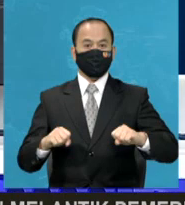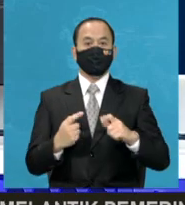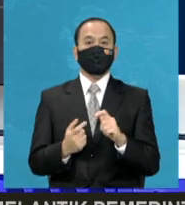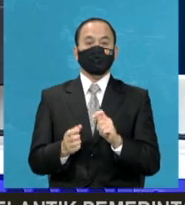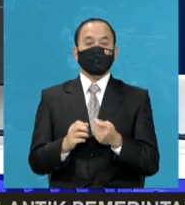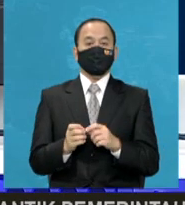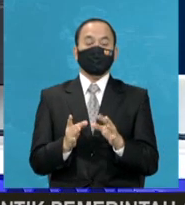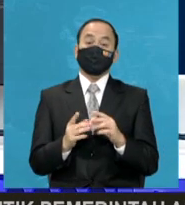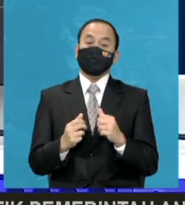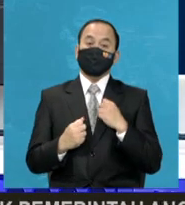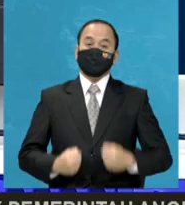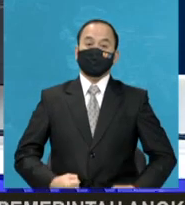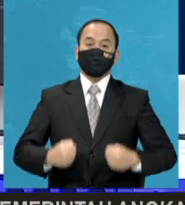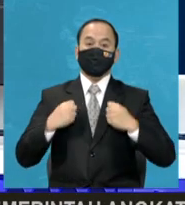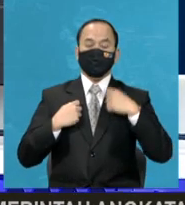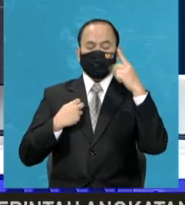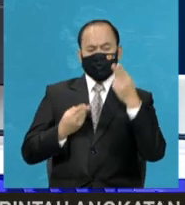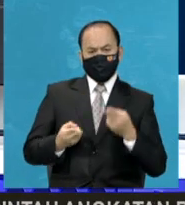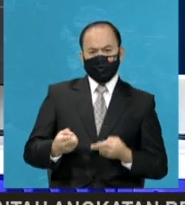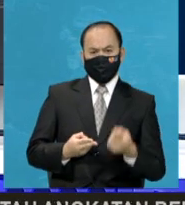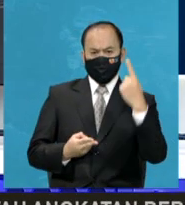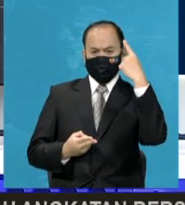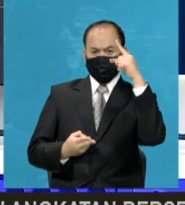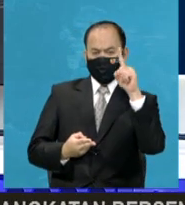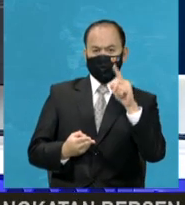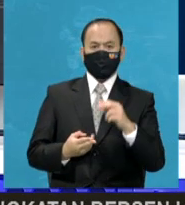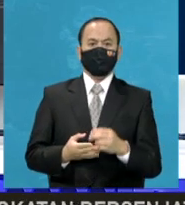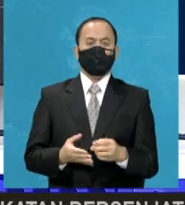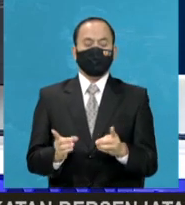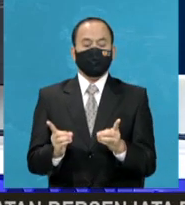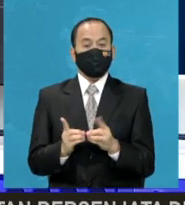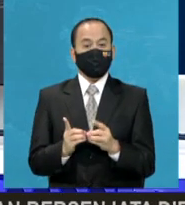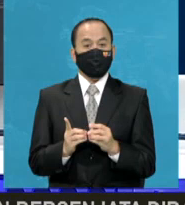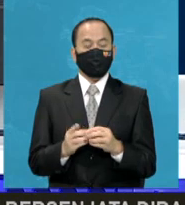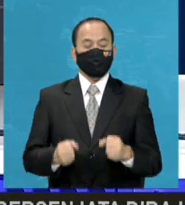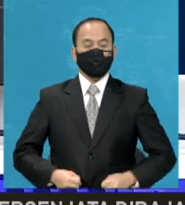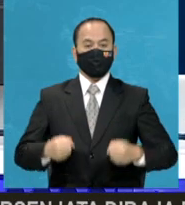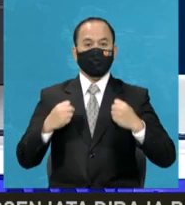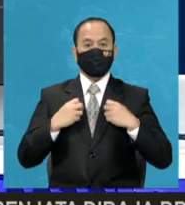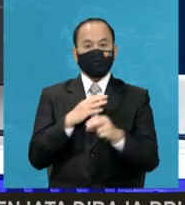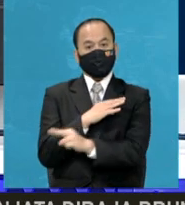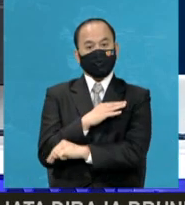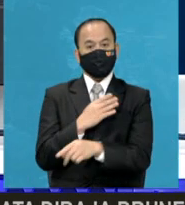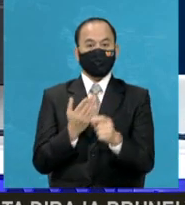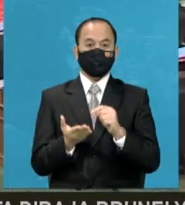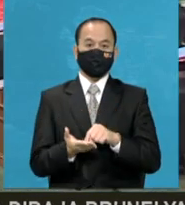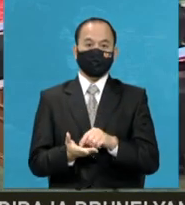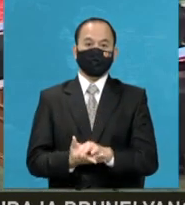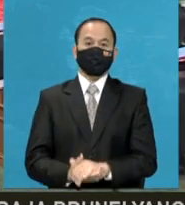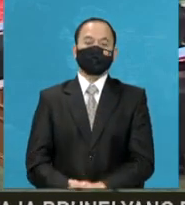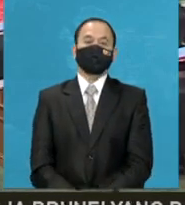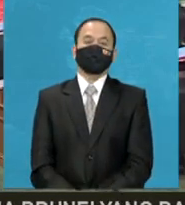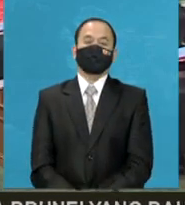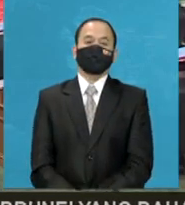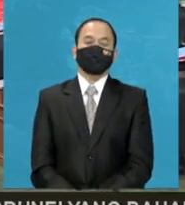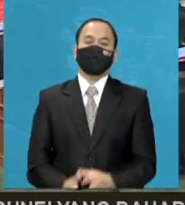kesehatan dan berusaha untuk membudayakan ekosistem data kesehatan di negara ini di